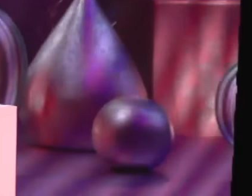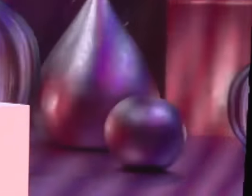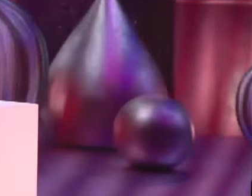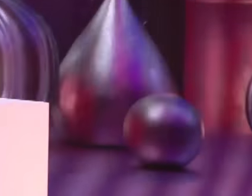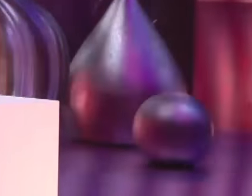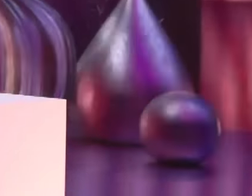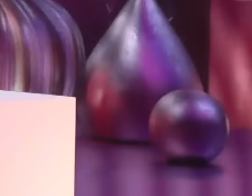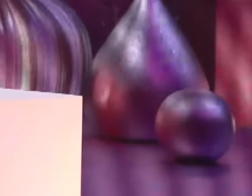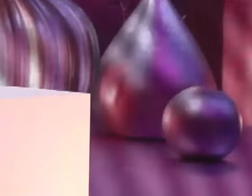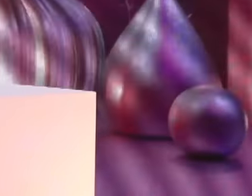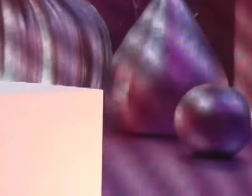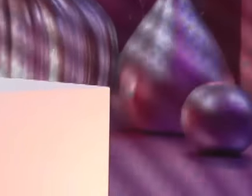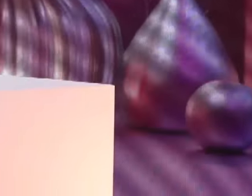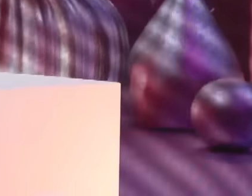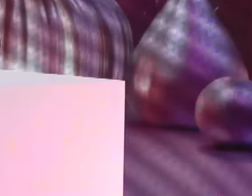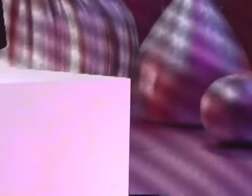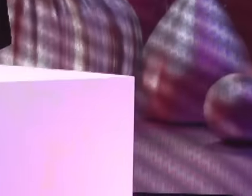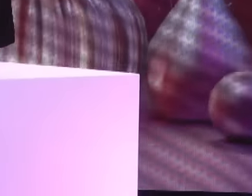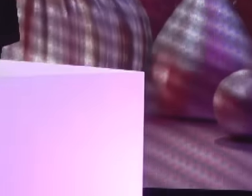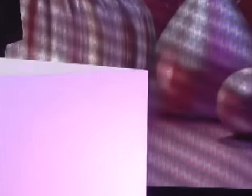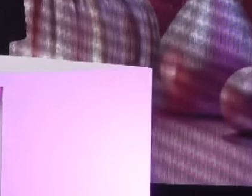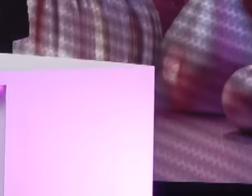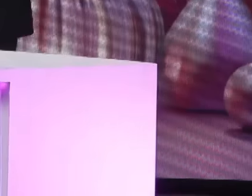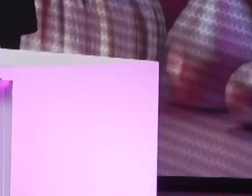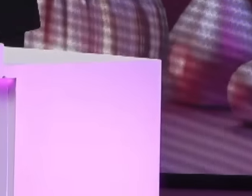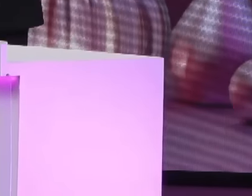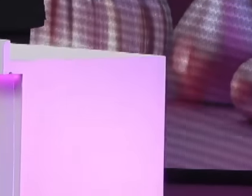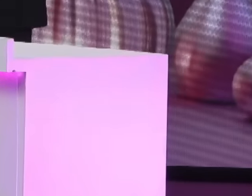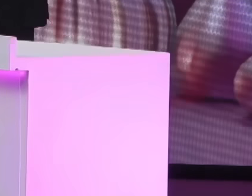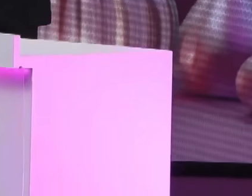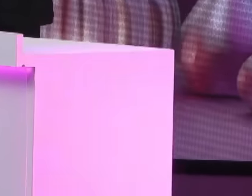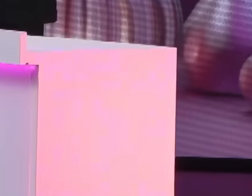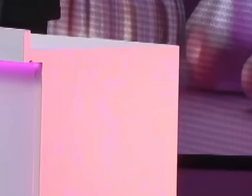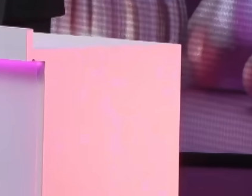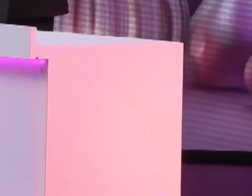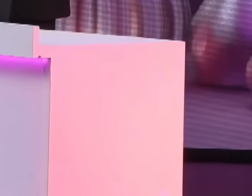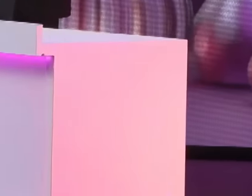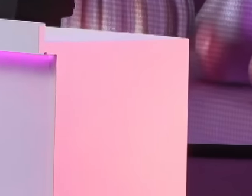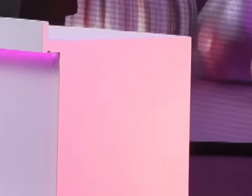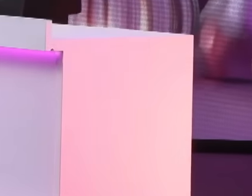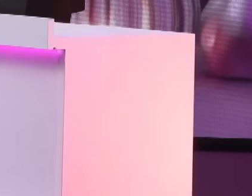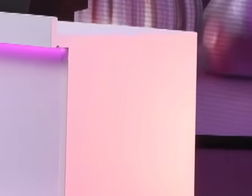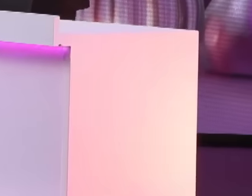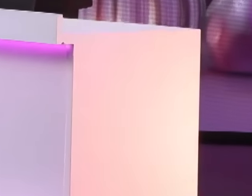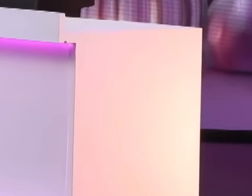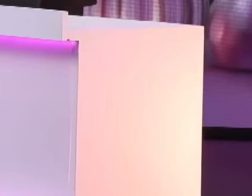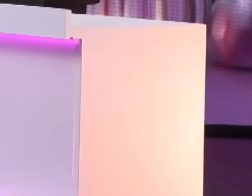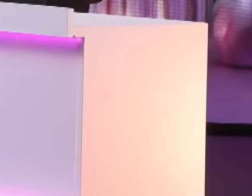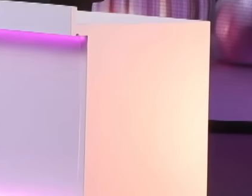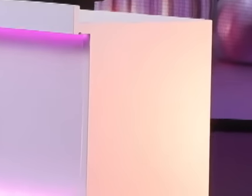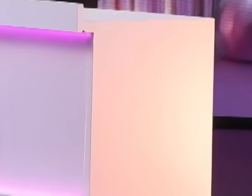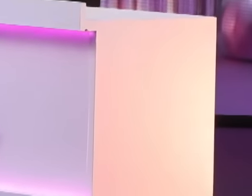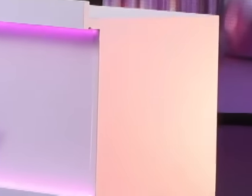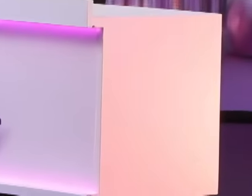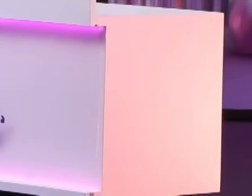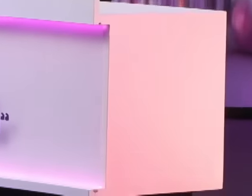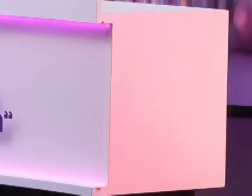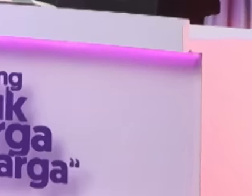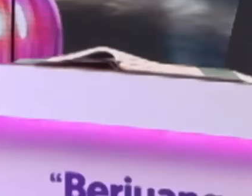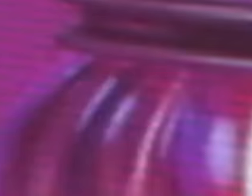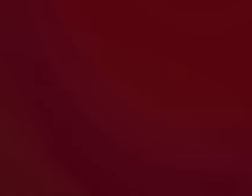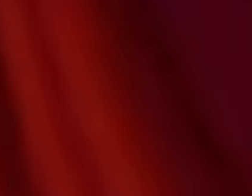Di penghujung ayat 82 surah Al-A'raf ini menceritakan tentang ungkapan ini. Jom sama-sama kita